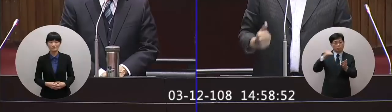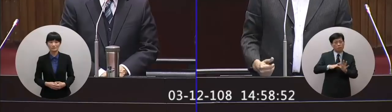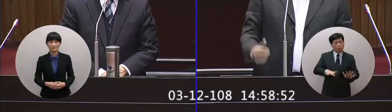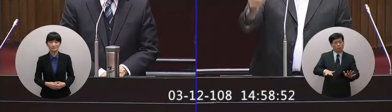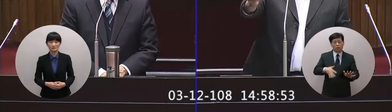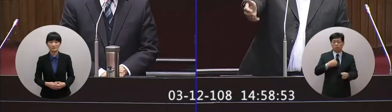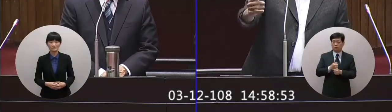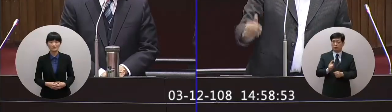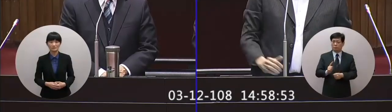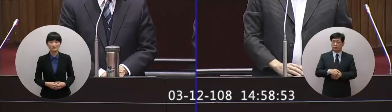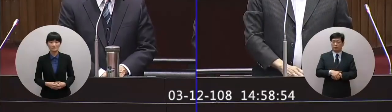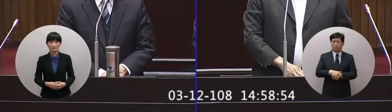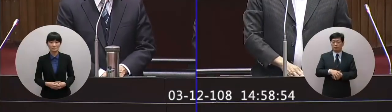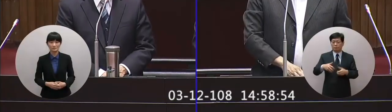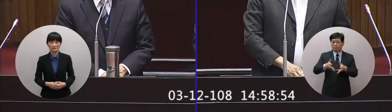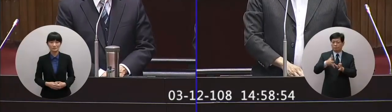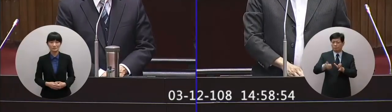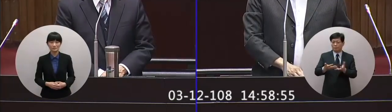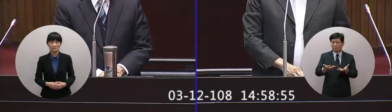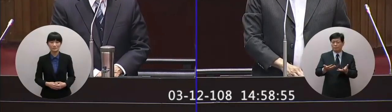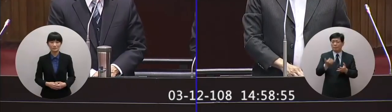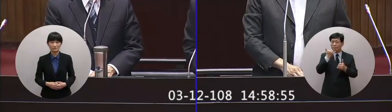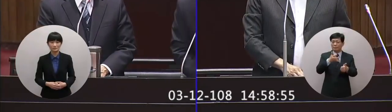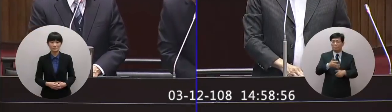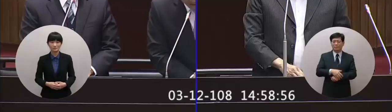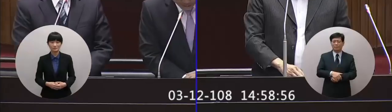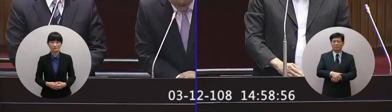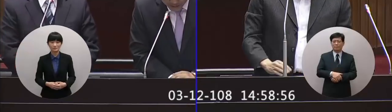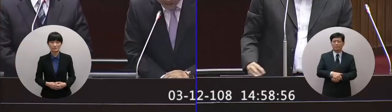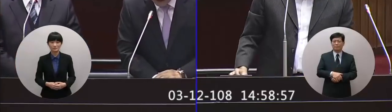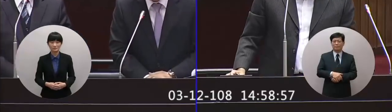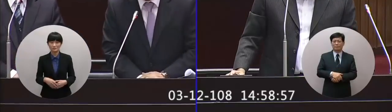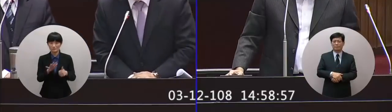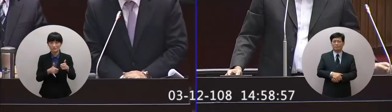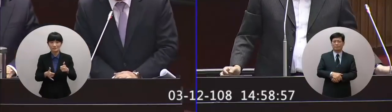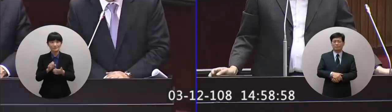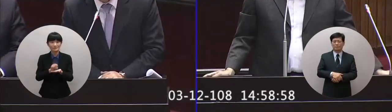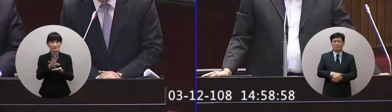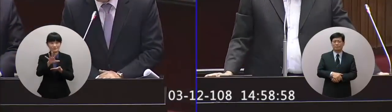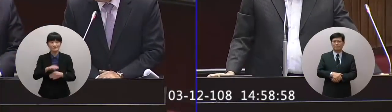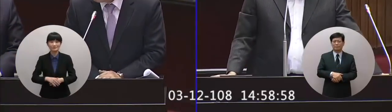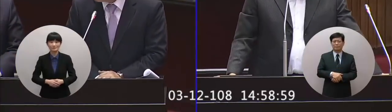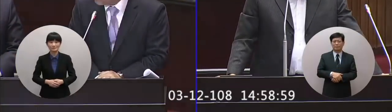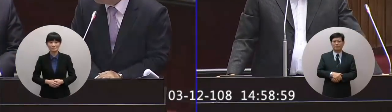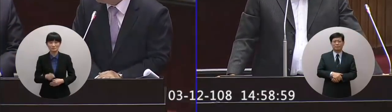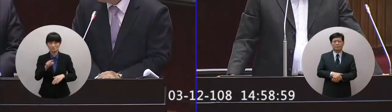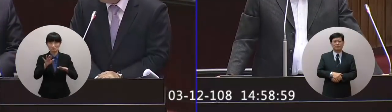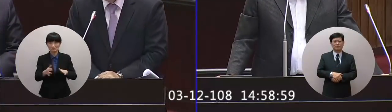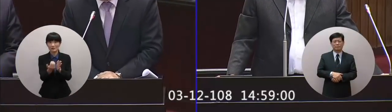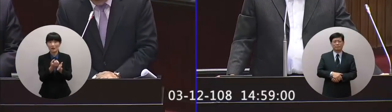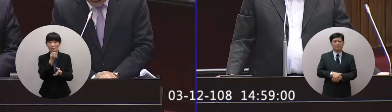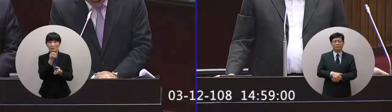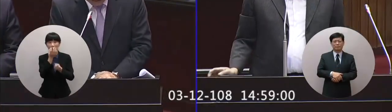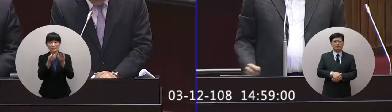际要怎么做？部长，可以回应一下吗？ 啊，改委员报告哈，确实你讲的嘛是政府即马的目标